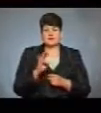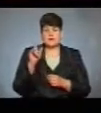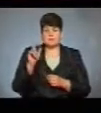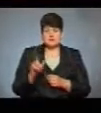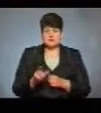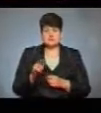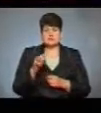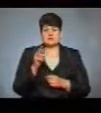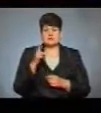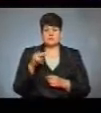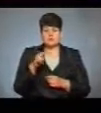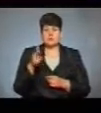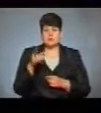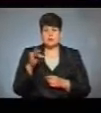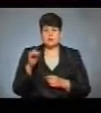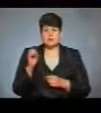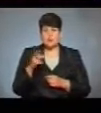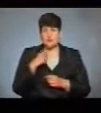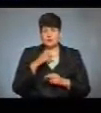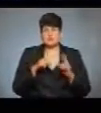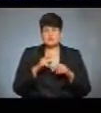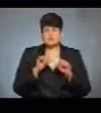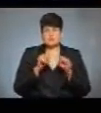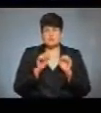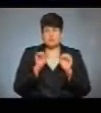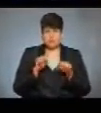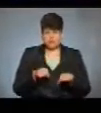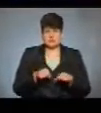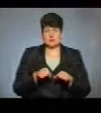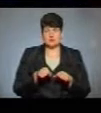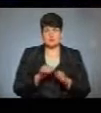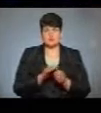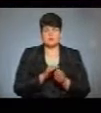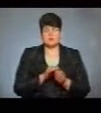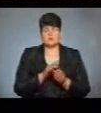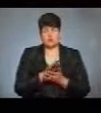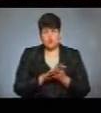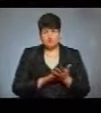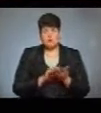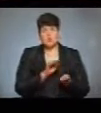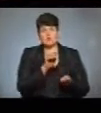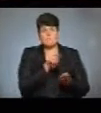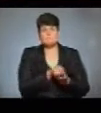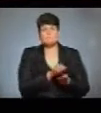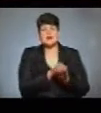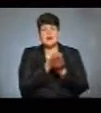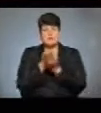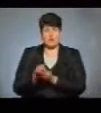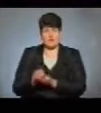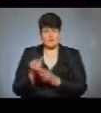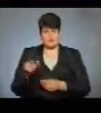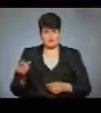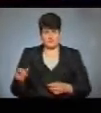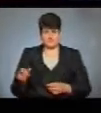Дмитро Григорак каже, будівництво пам'ятника можна продовжувати, якщо перепоховати знайдені останки. У нас кіжен був не раз. Ми купали